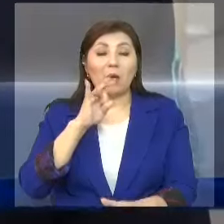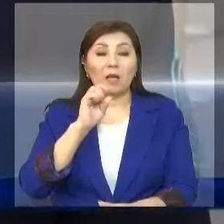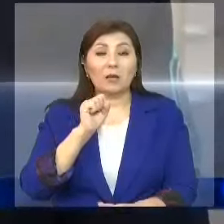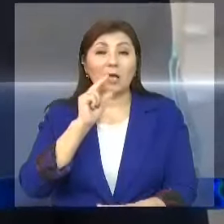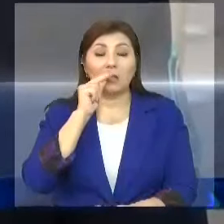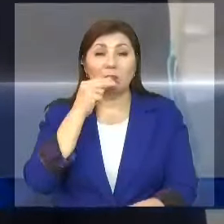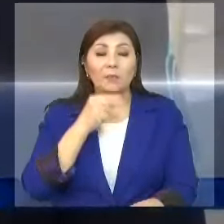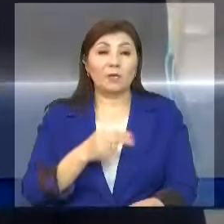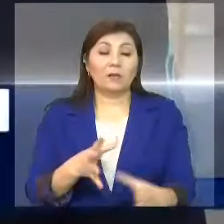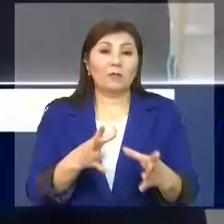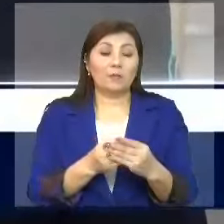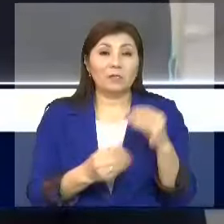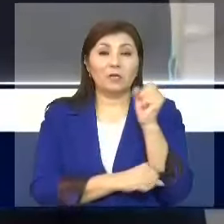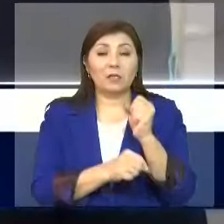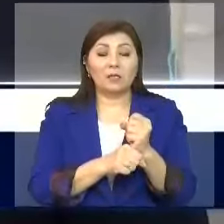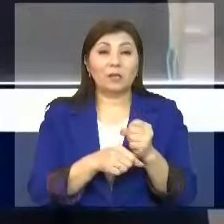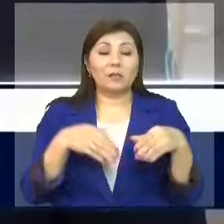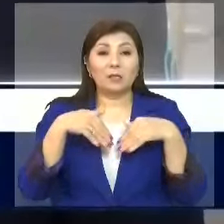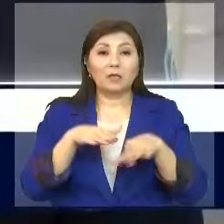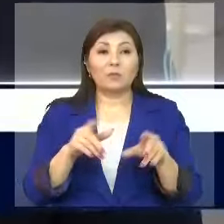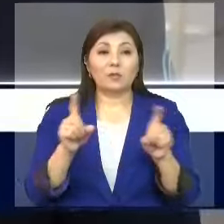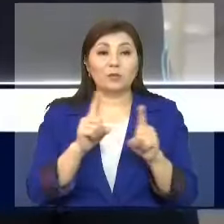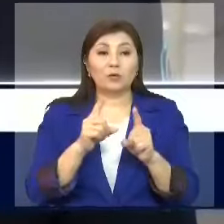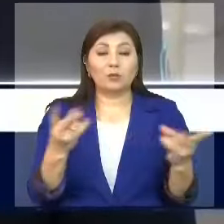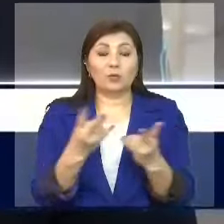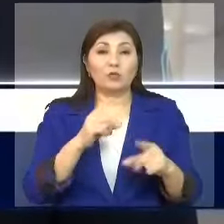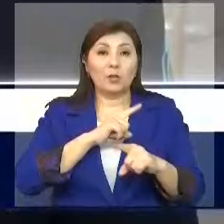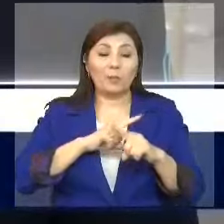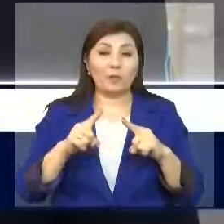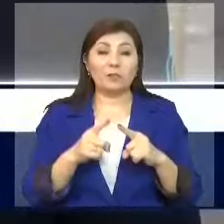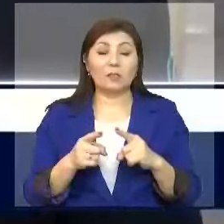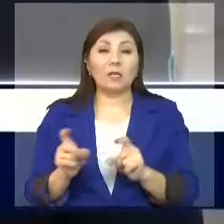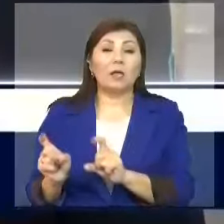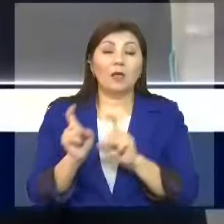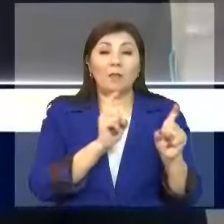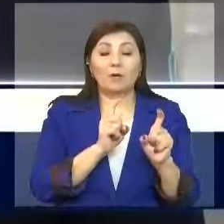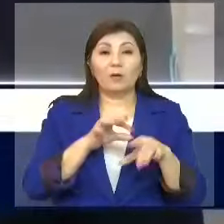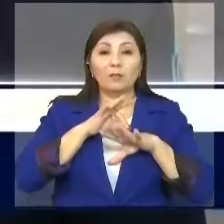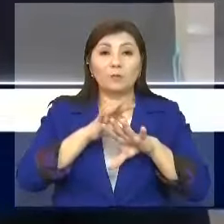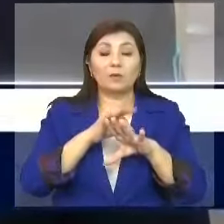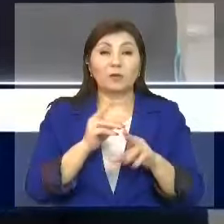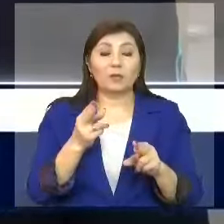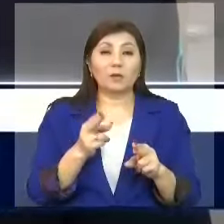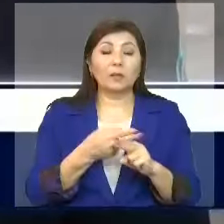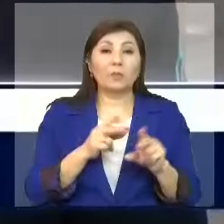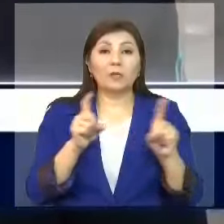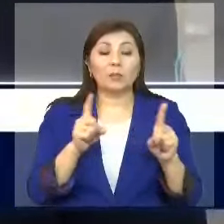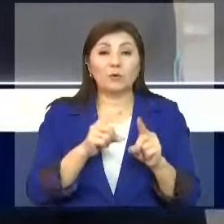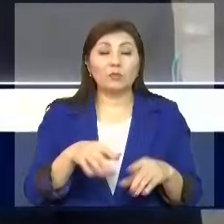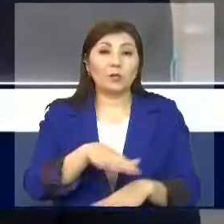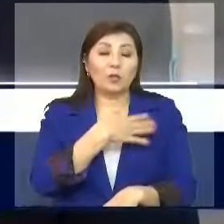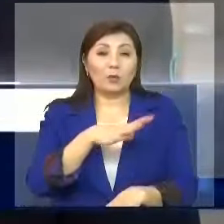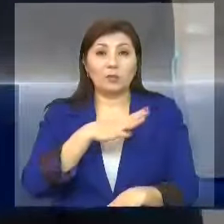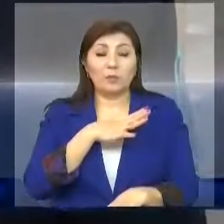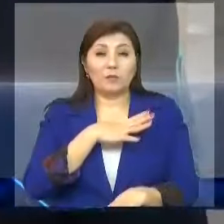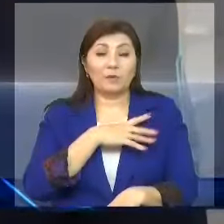С напарником приняли решение, что нужно быстро эвакуацию провести, так как на улице стояло